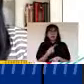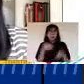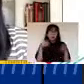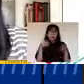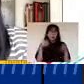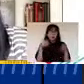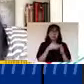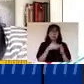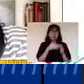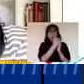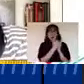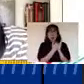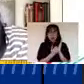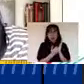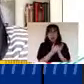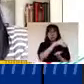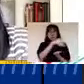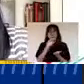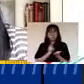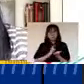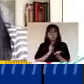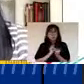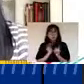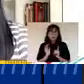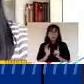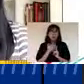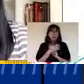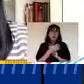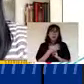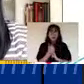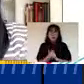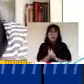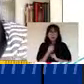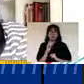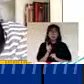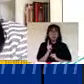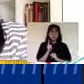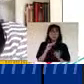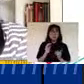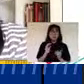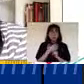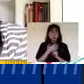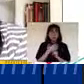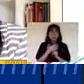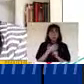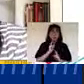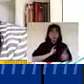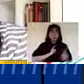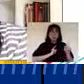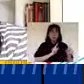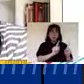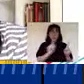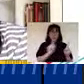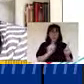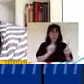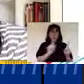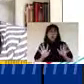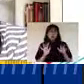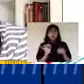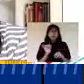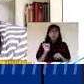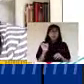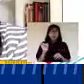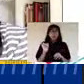pribadi, karena tidak hanya kemudian memberikan perlindungan terhadap individu-individu yang ada di negara ini, tapi juga terkait